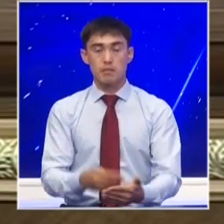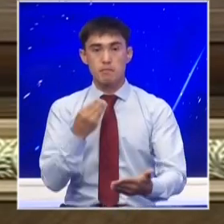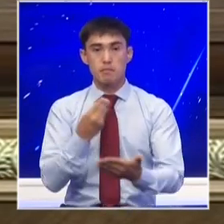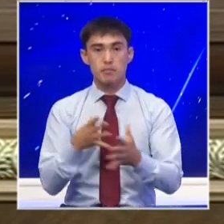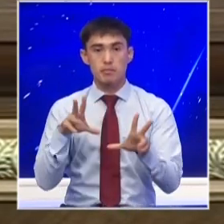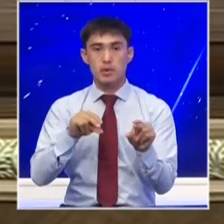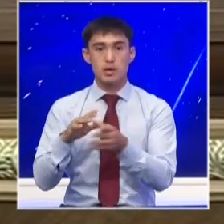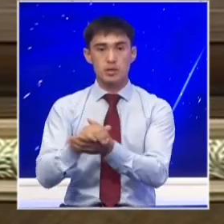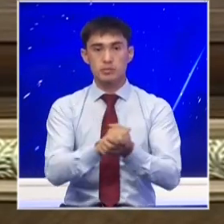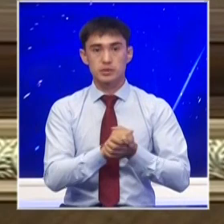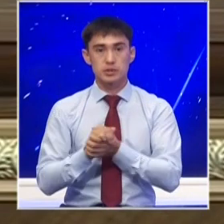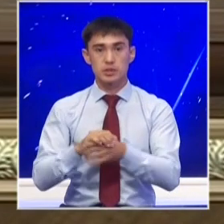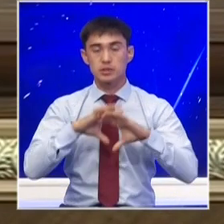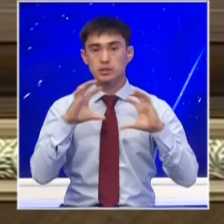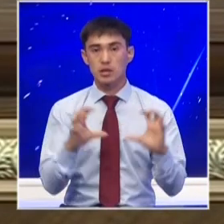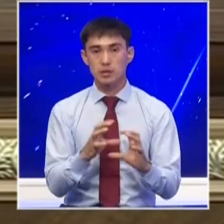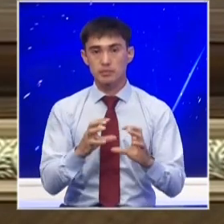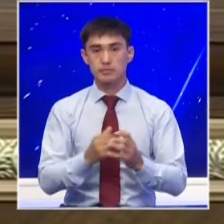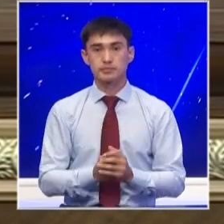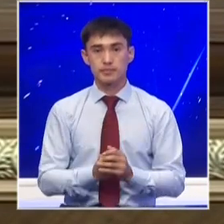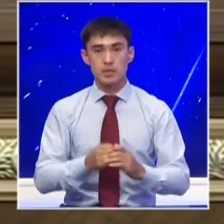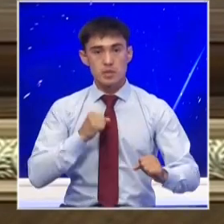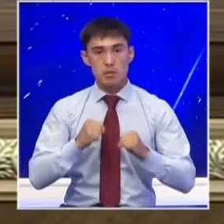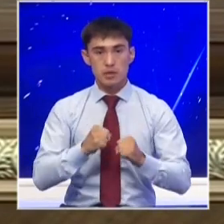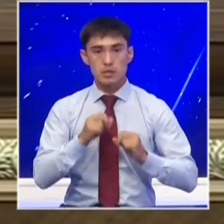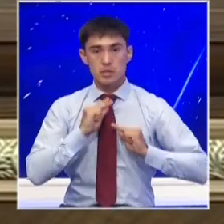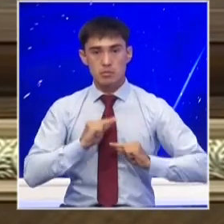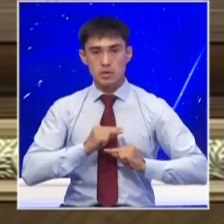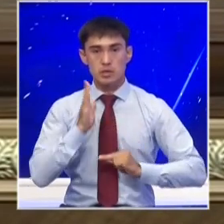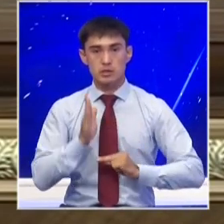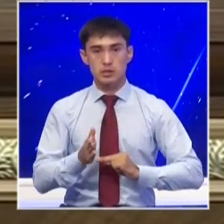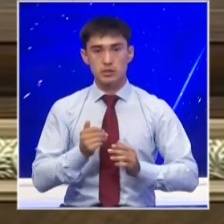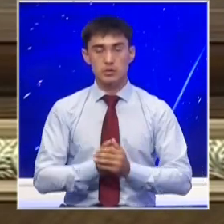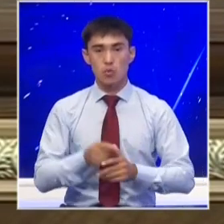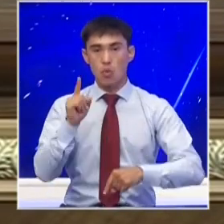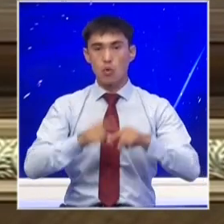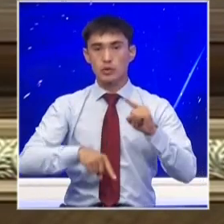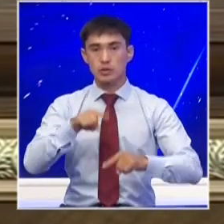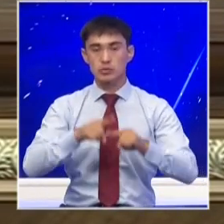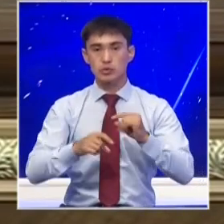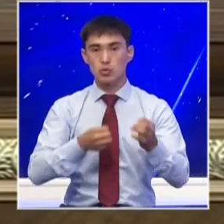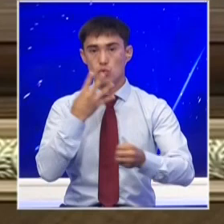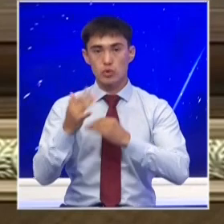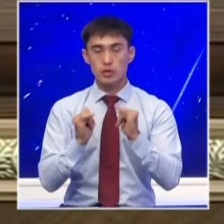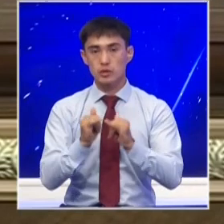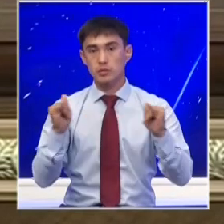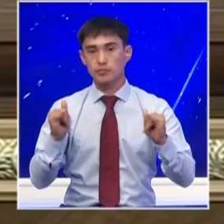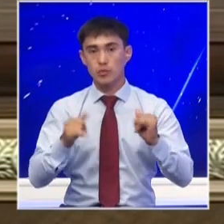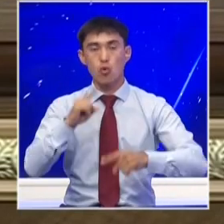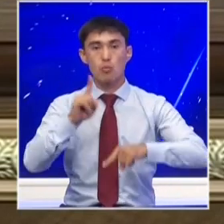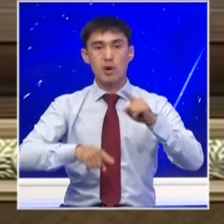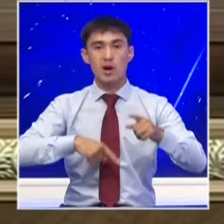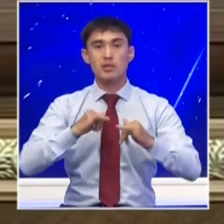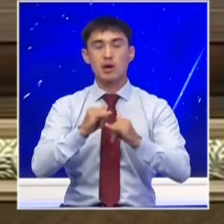Берекелі бірлігіміздің сақтап, табанды еңбек етсек, отанымызды көркейтіп,